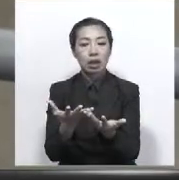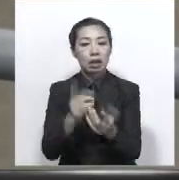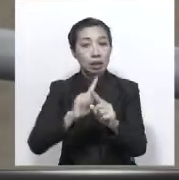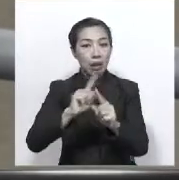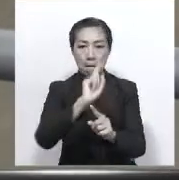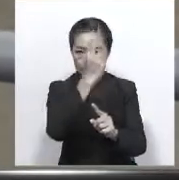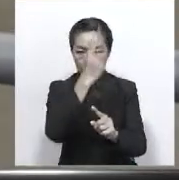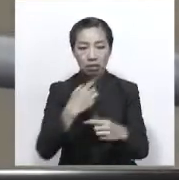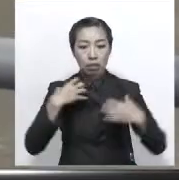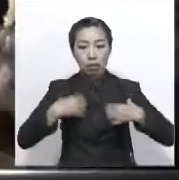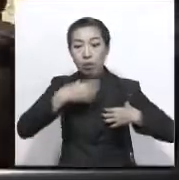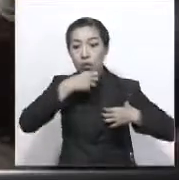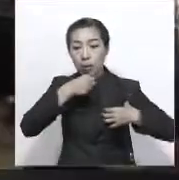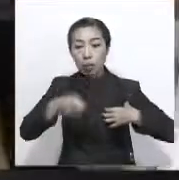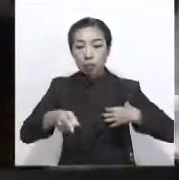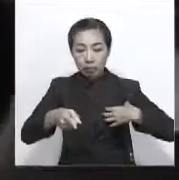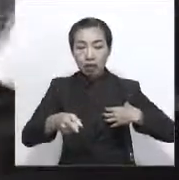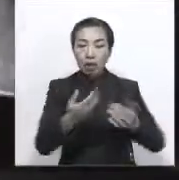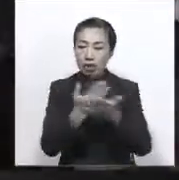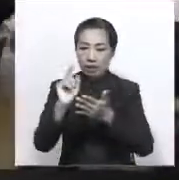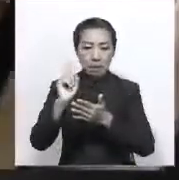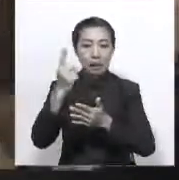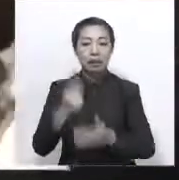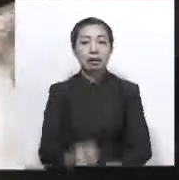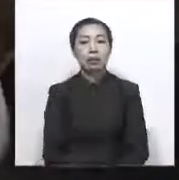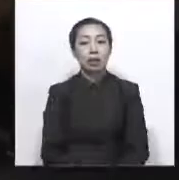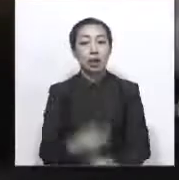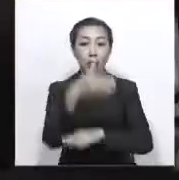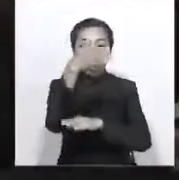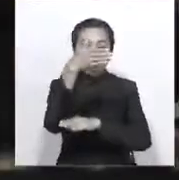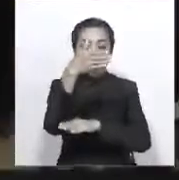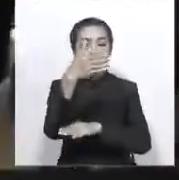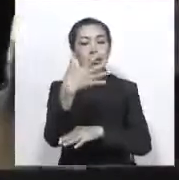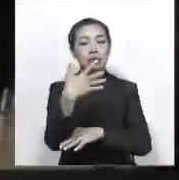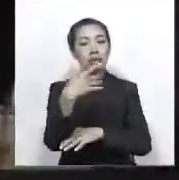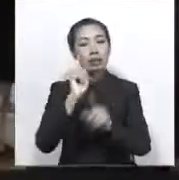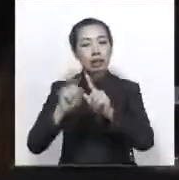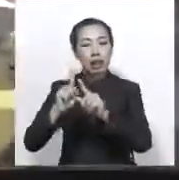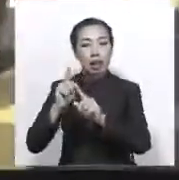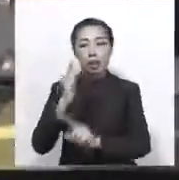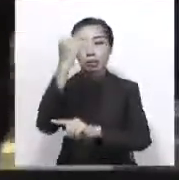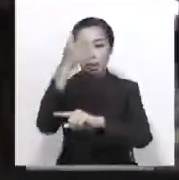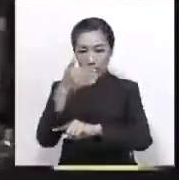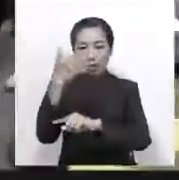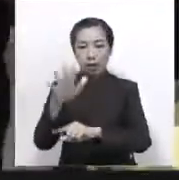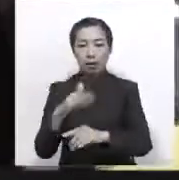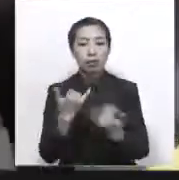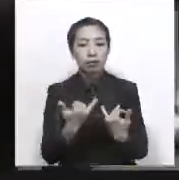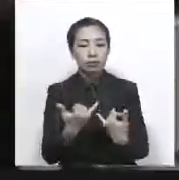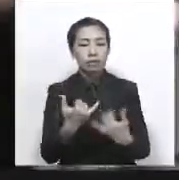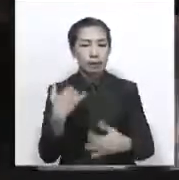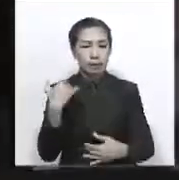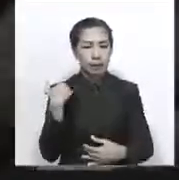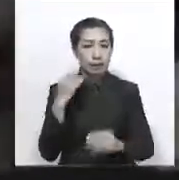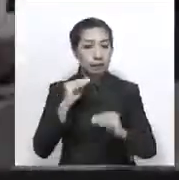เสื้อชูชีพของเจ้าที่ประจำท่าเราก็ซื้อใหม่หมดธงชาติเรามาติดนะฮะซึ่งขณะนี้เนี่ย เรายังมี